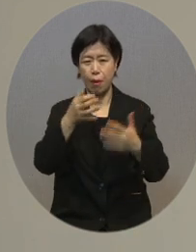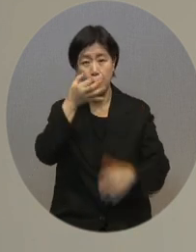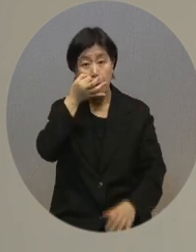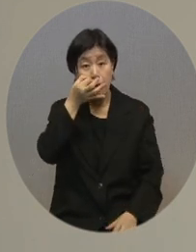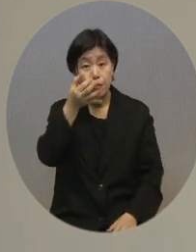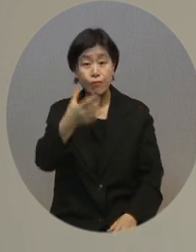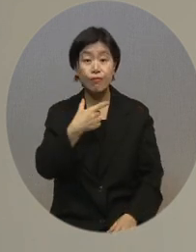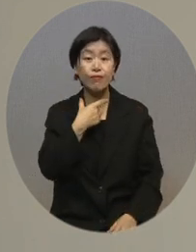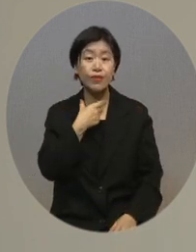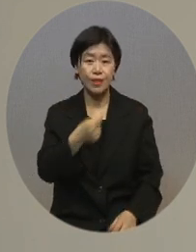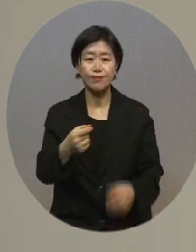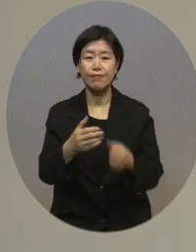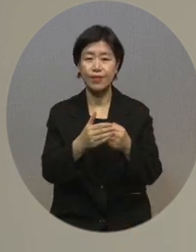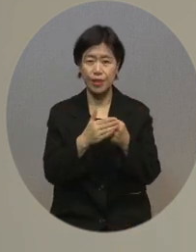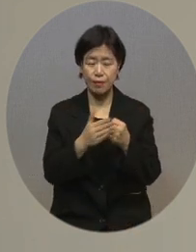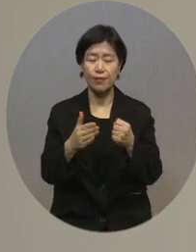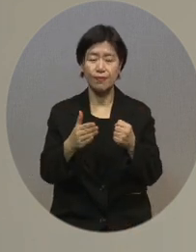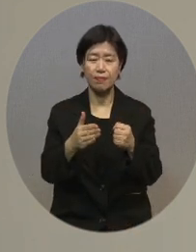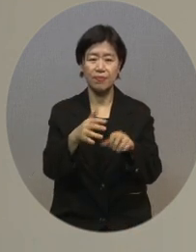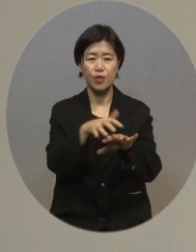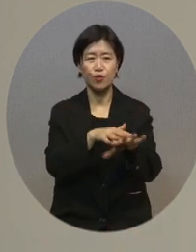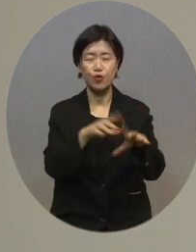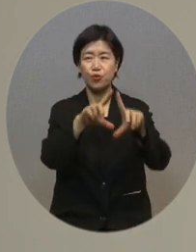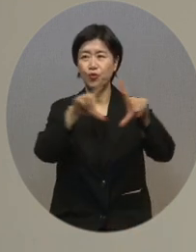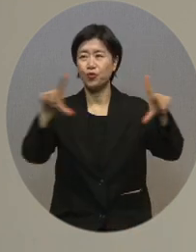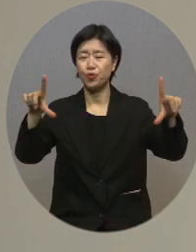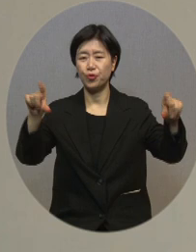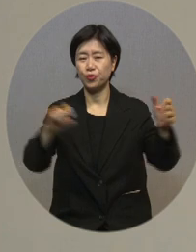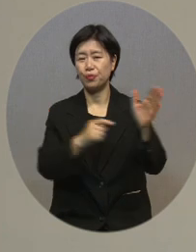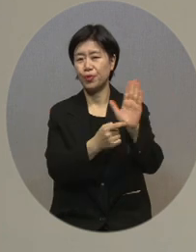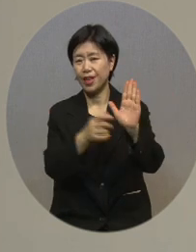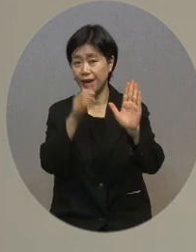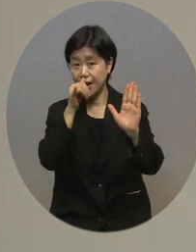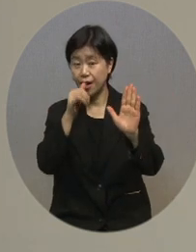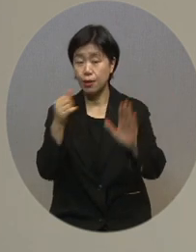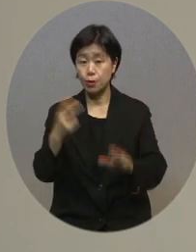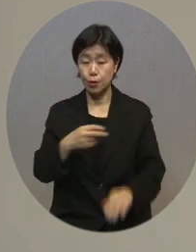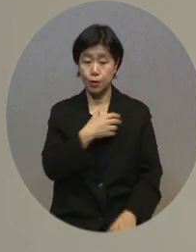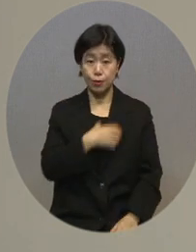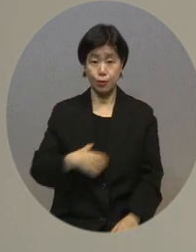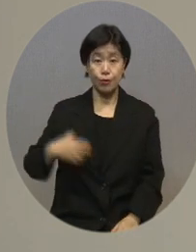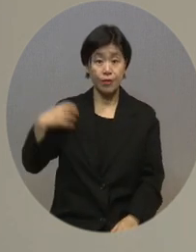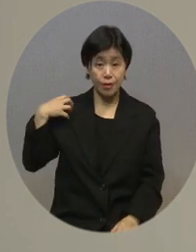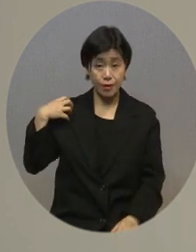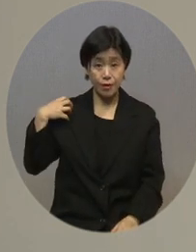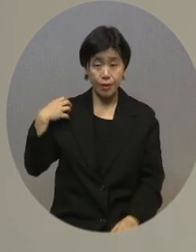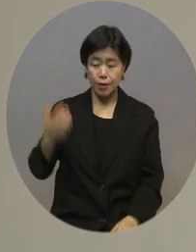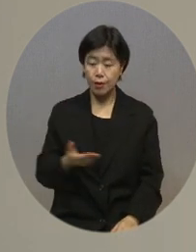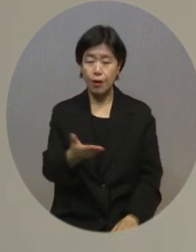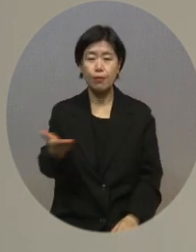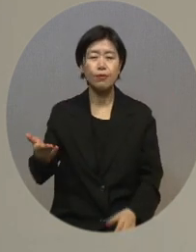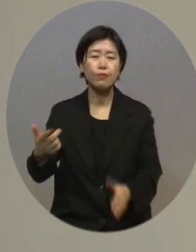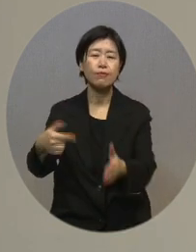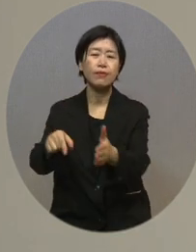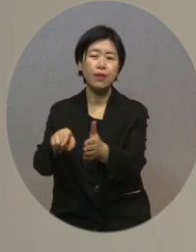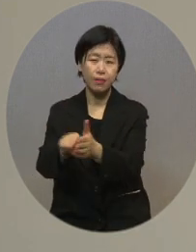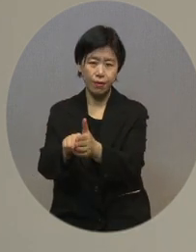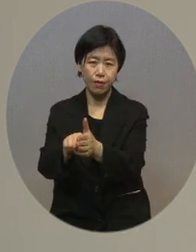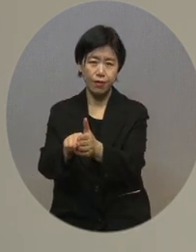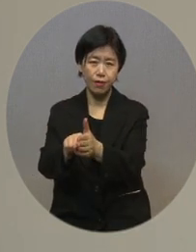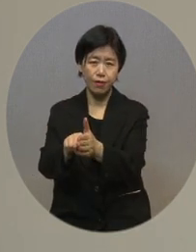마인드를 좀 강조하고 싶고 그리고 우리 중구청은 여러분들을 위해서 존재한다는 그런 어떤 상징적